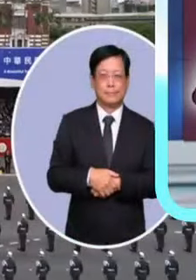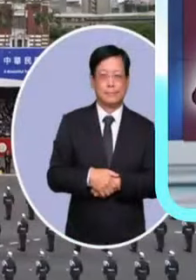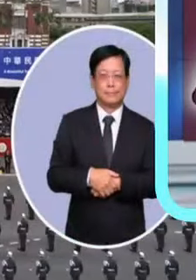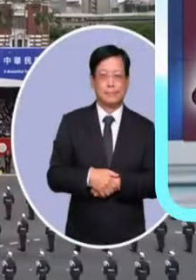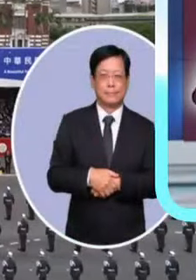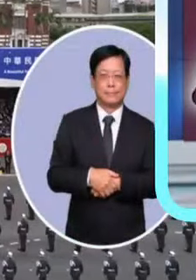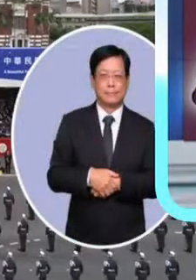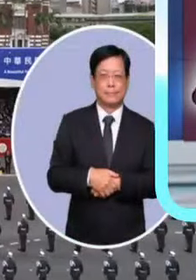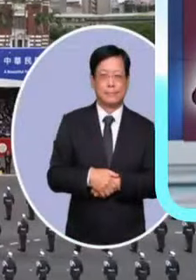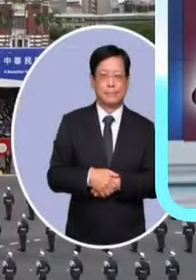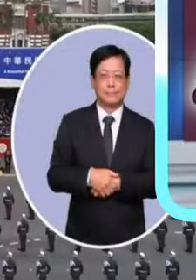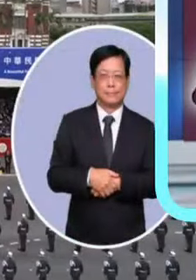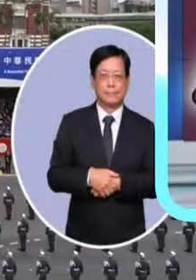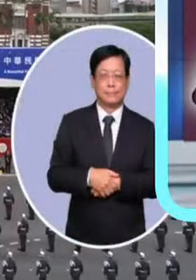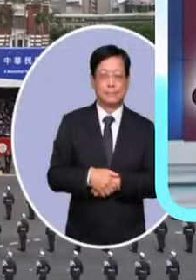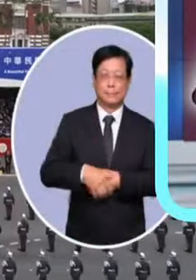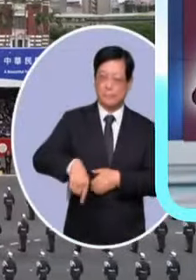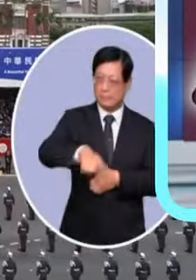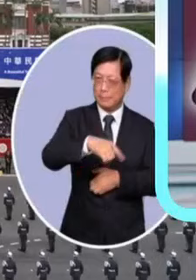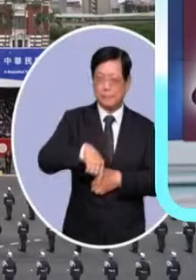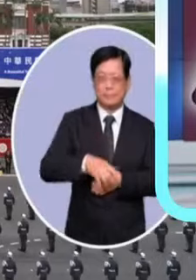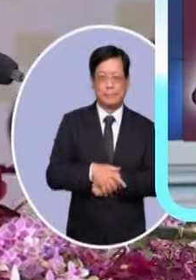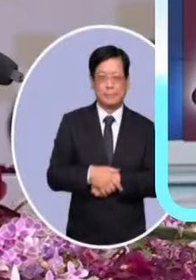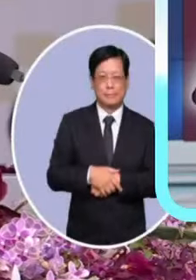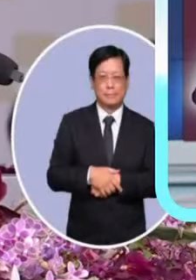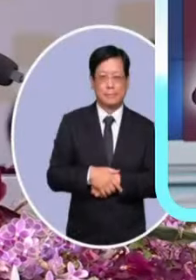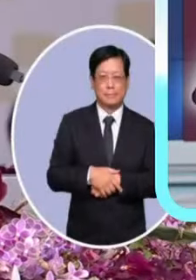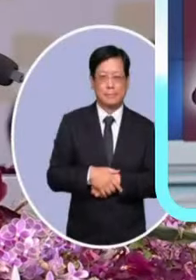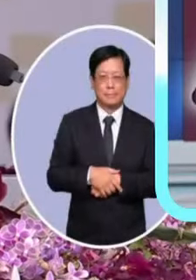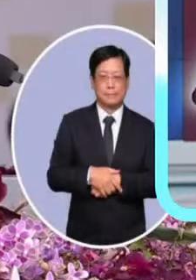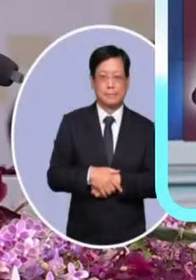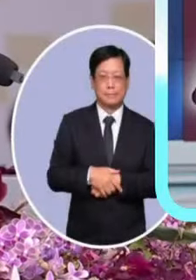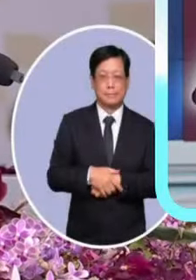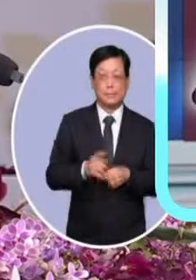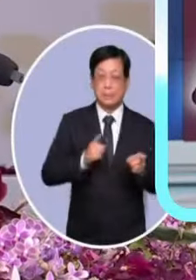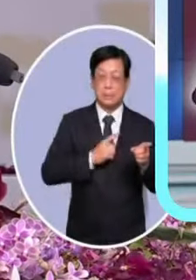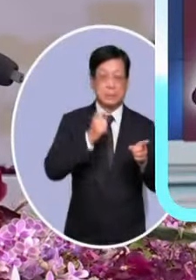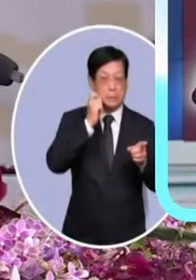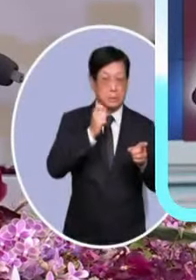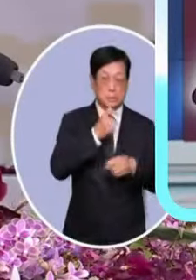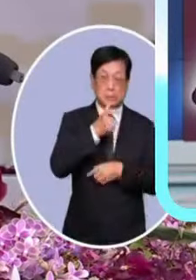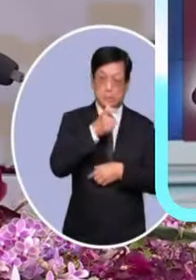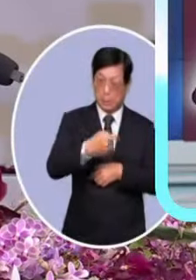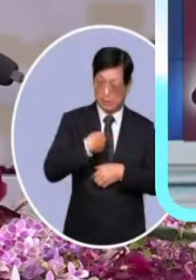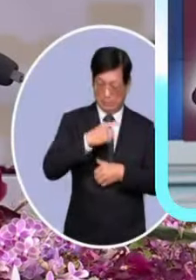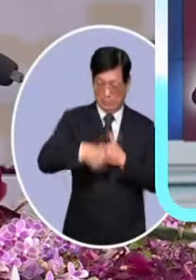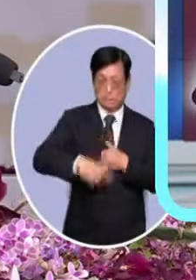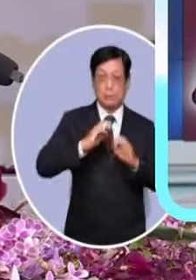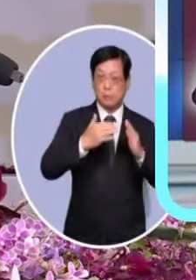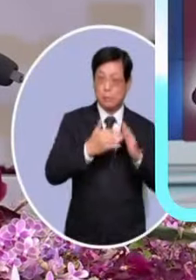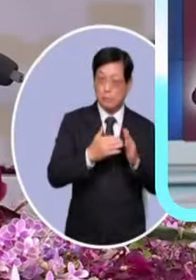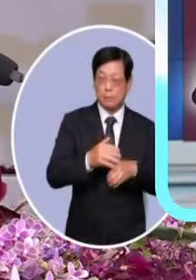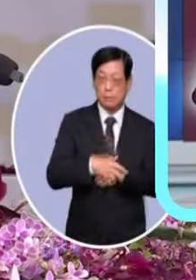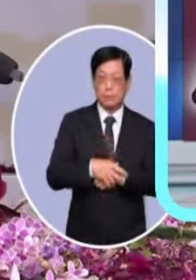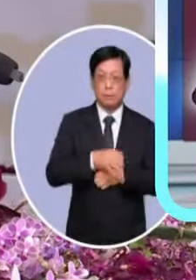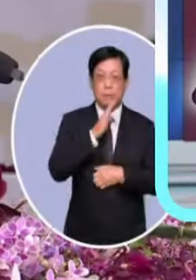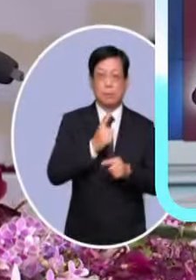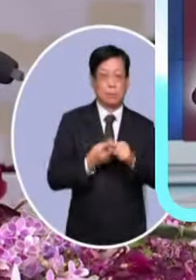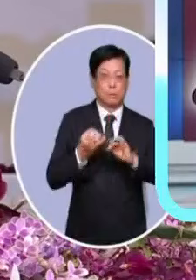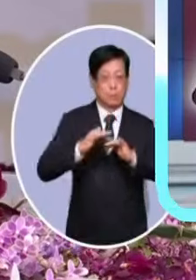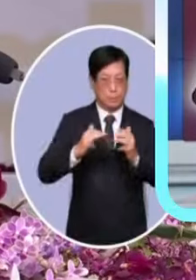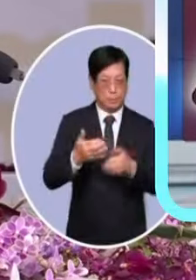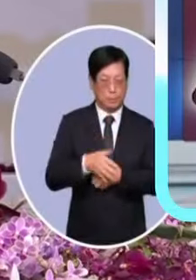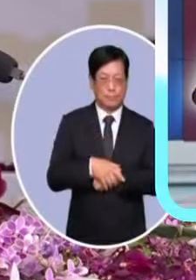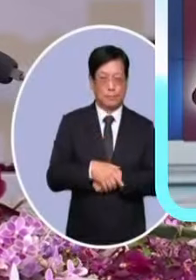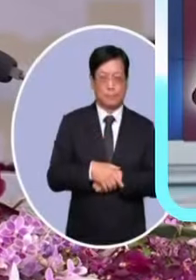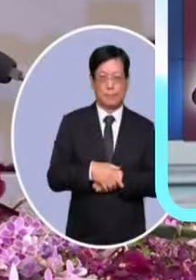嘛，美国、中国压力都来了嘛，那他觉得不能不应付嘛，是这样嘛？